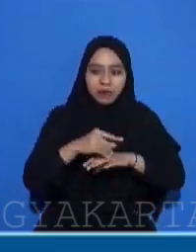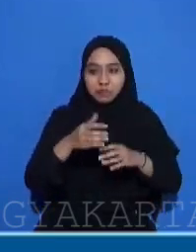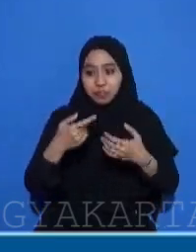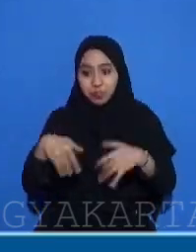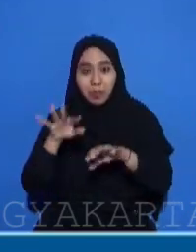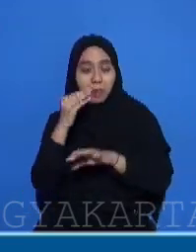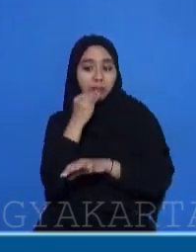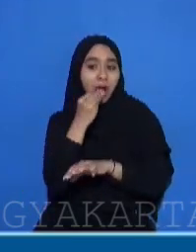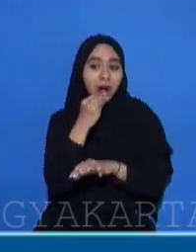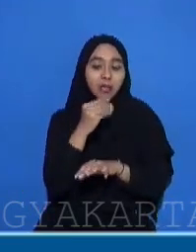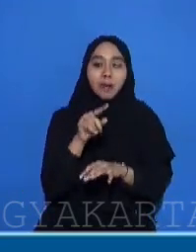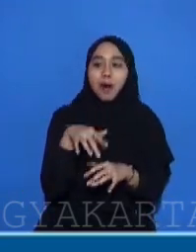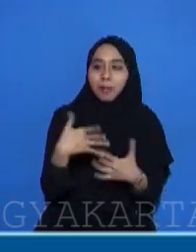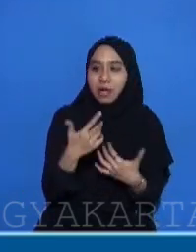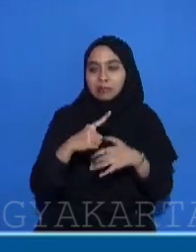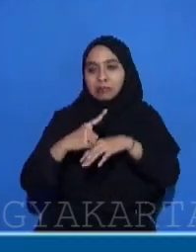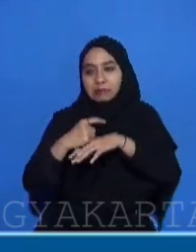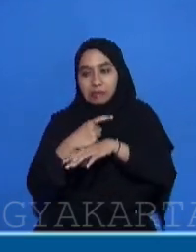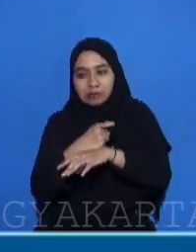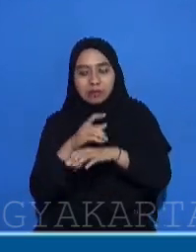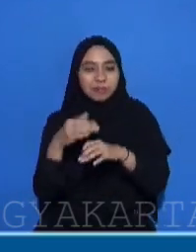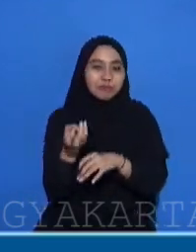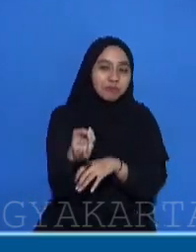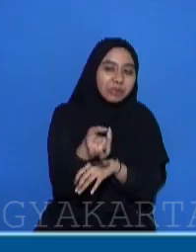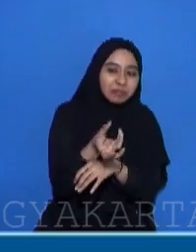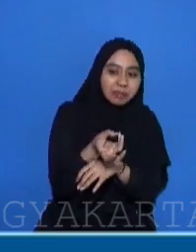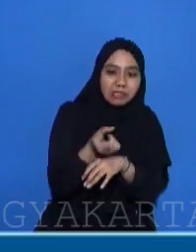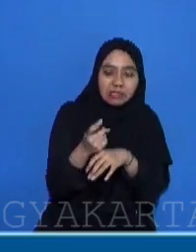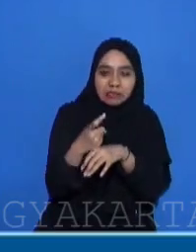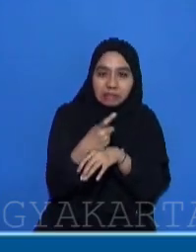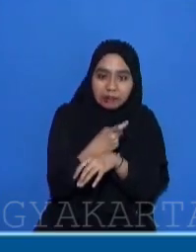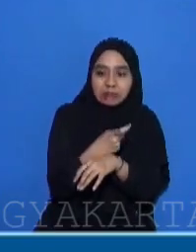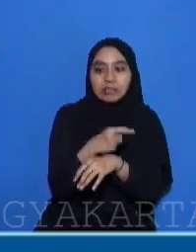P Serang wiji-wijian cacingit